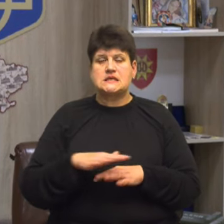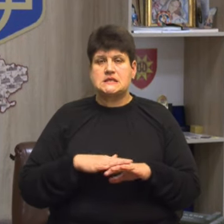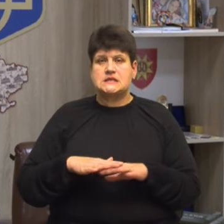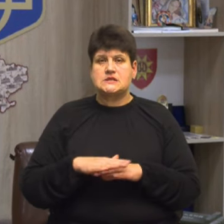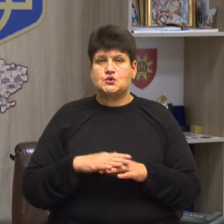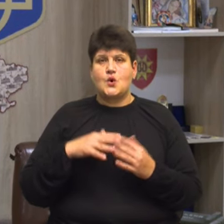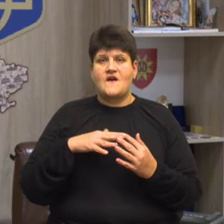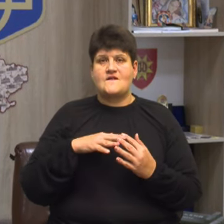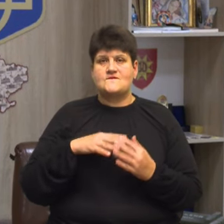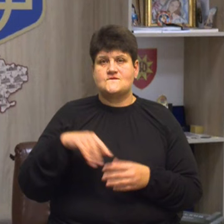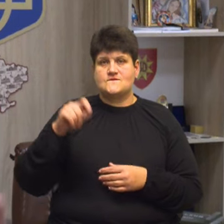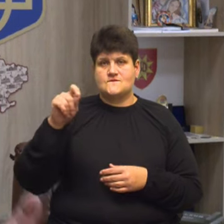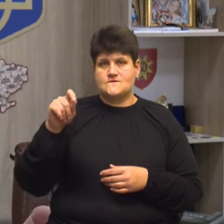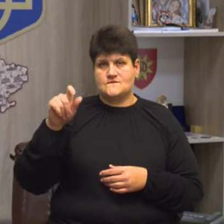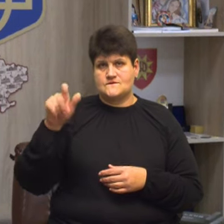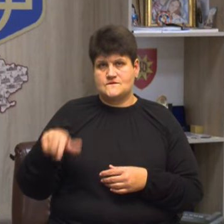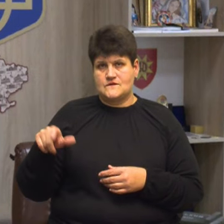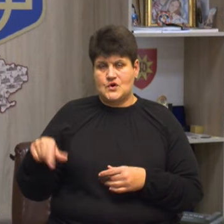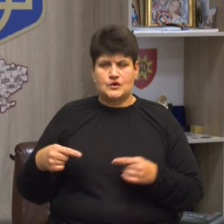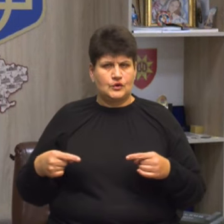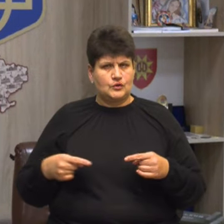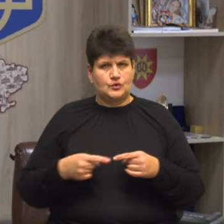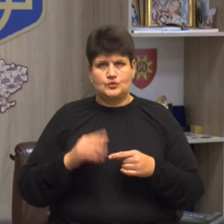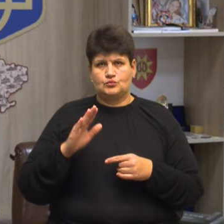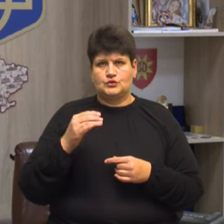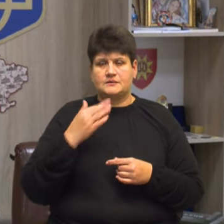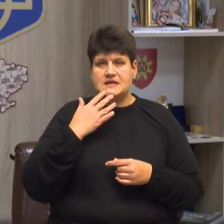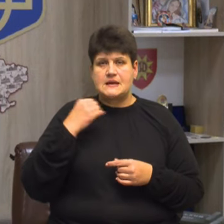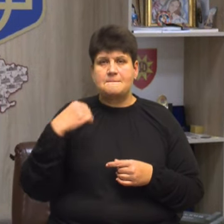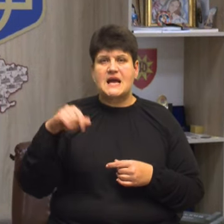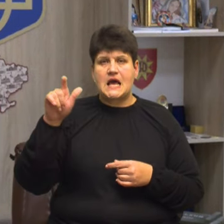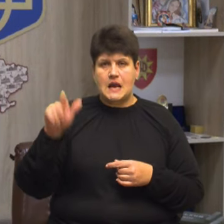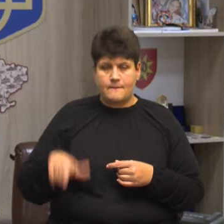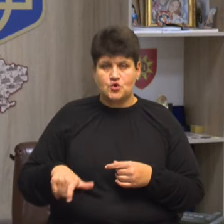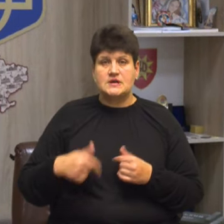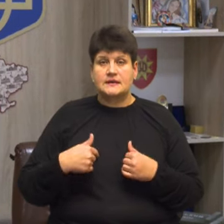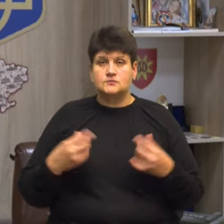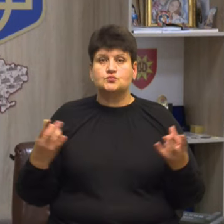воїнів. І точно будемо нацією переможців, але для цього нам потрібно